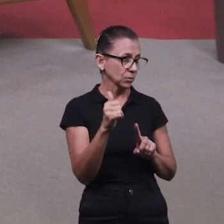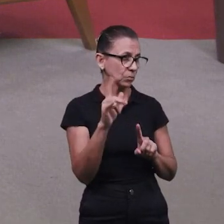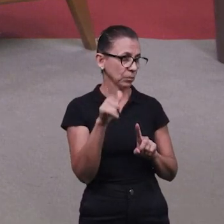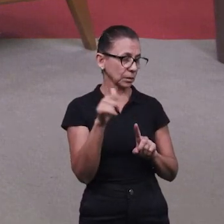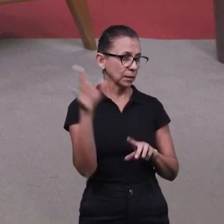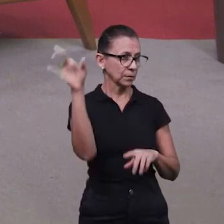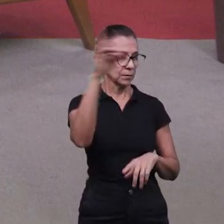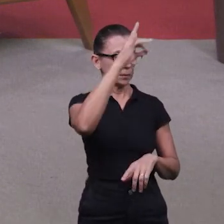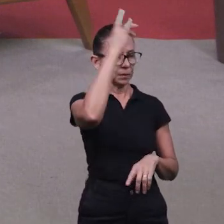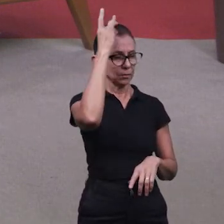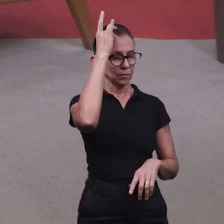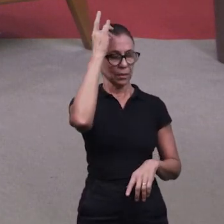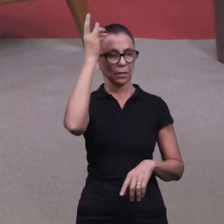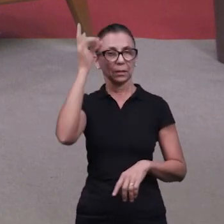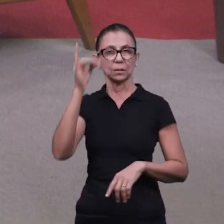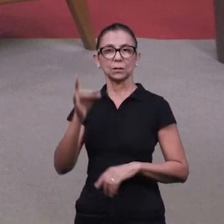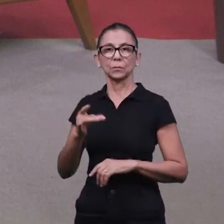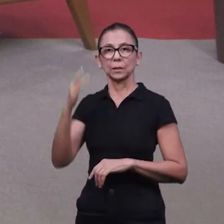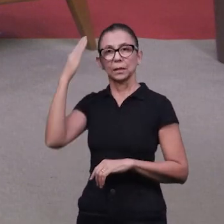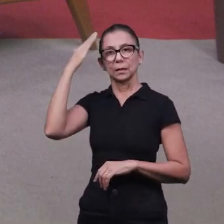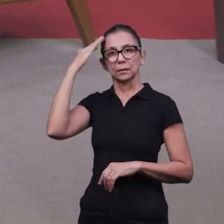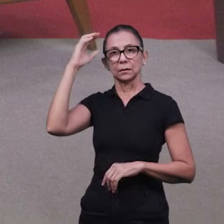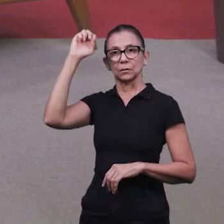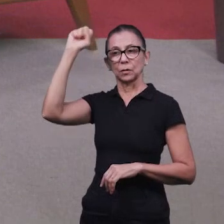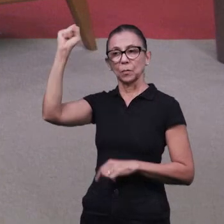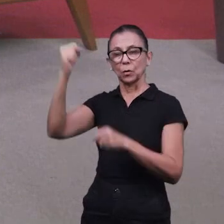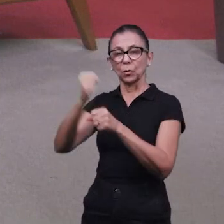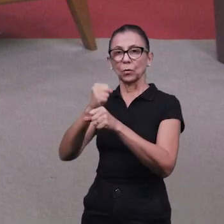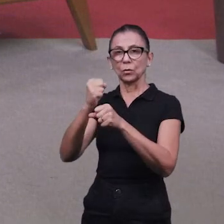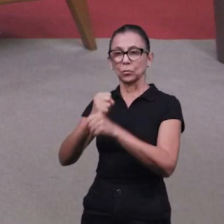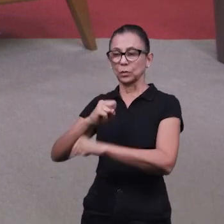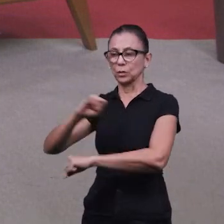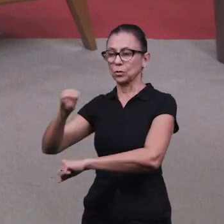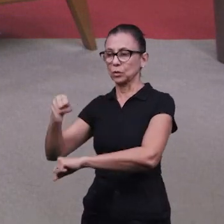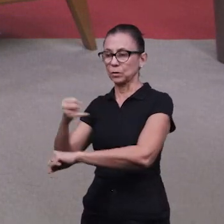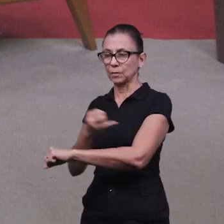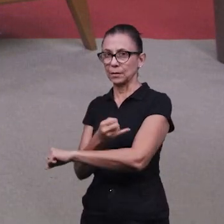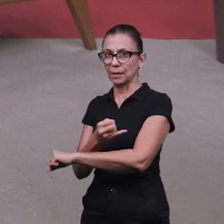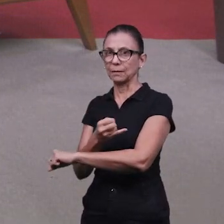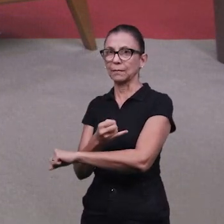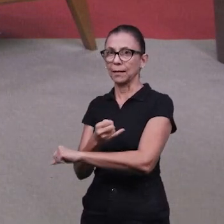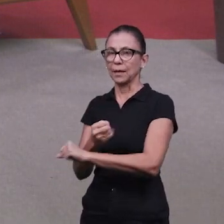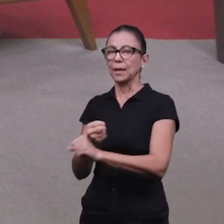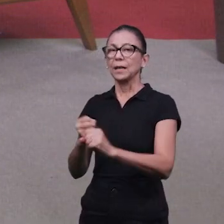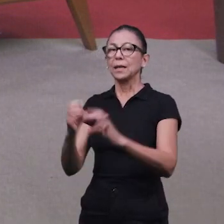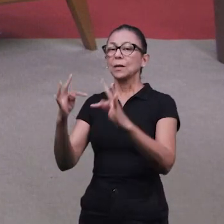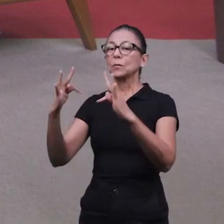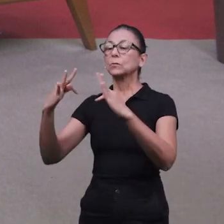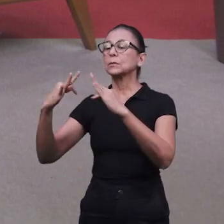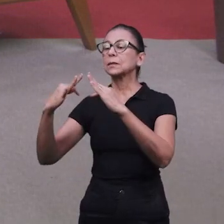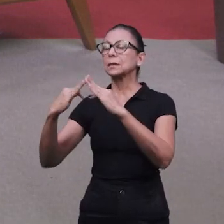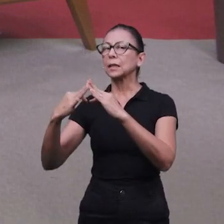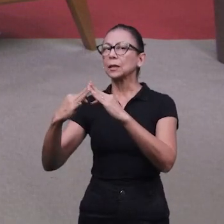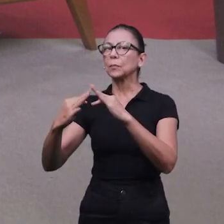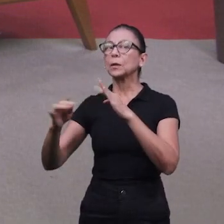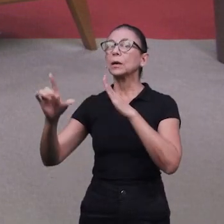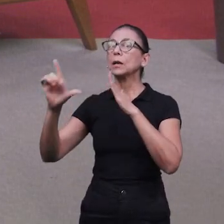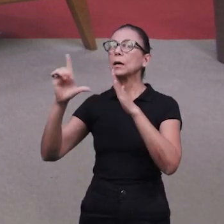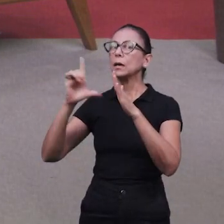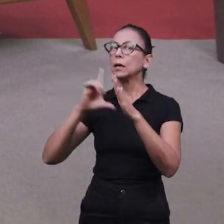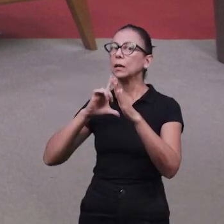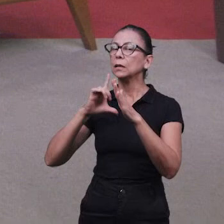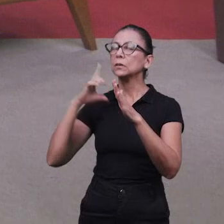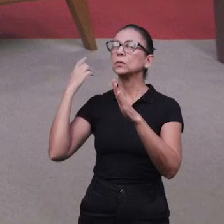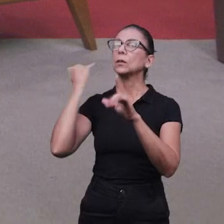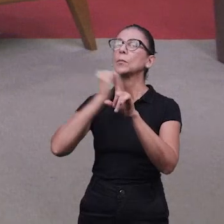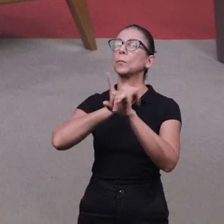ce que Salomon a fait, le temple à Jérusalem, déjà une prophétie de l'édification